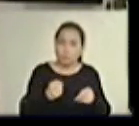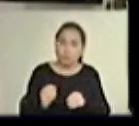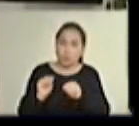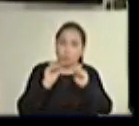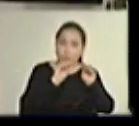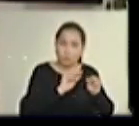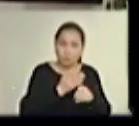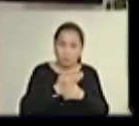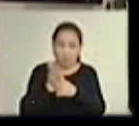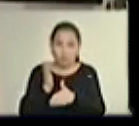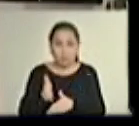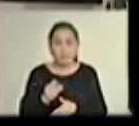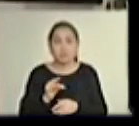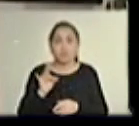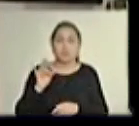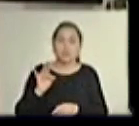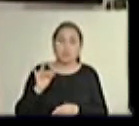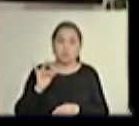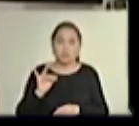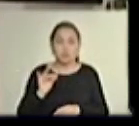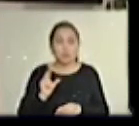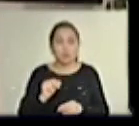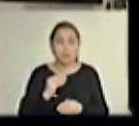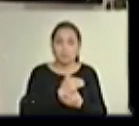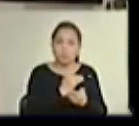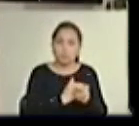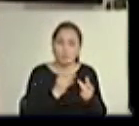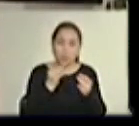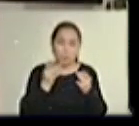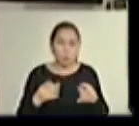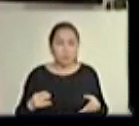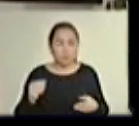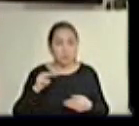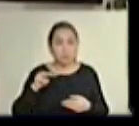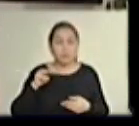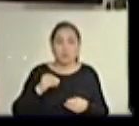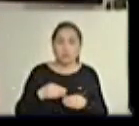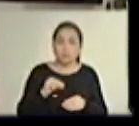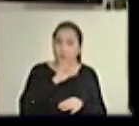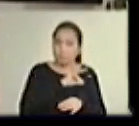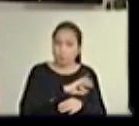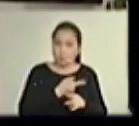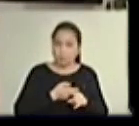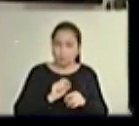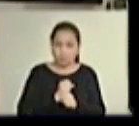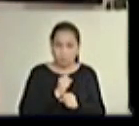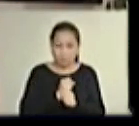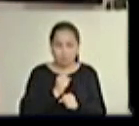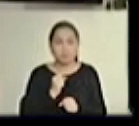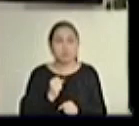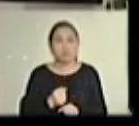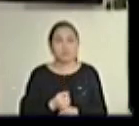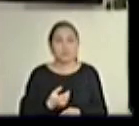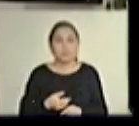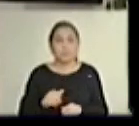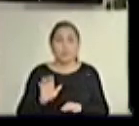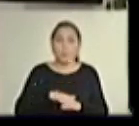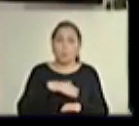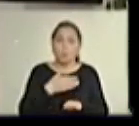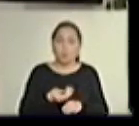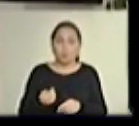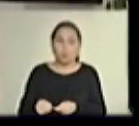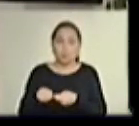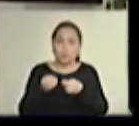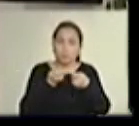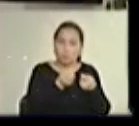richaklar sistemasidan hamda oddiy mexanizmlardan foydalanib ushbu ishni bajaradi. Demak, og'ir yuklarni